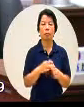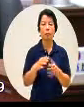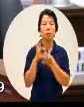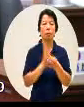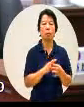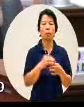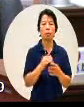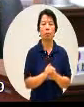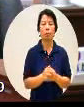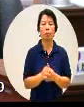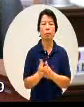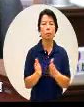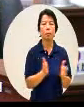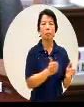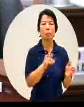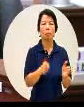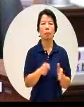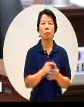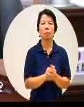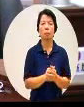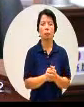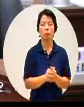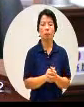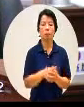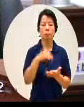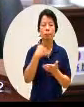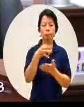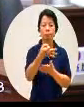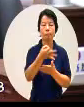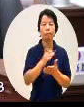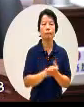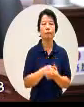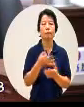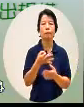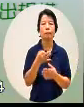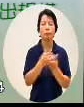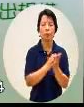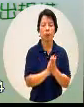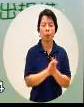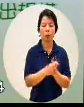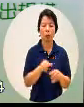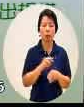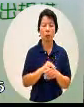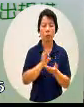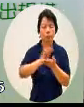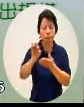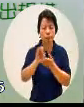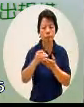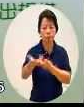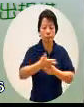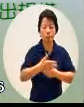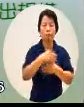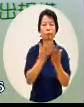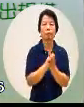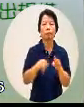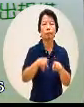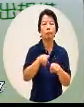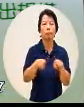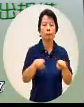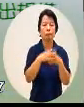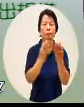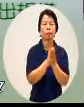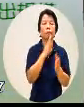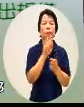接下來第二筆再講財政的部分財政收支平衡的硬道理就是什麼要量度為初